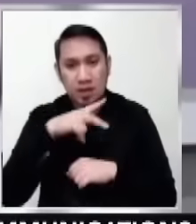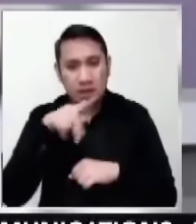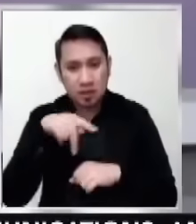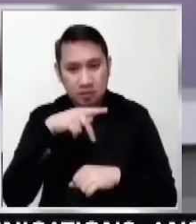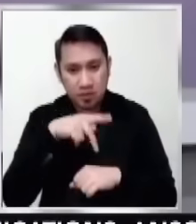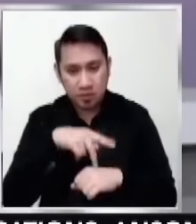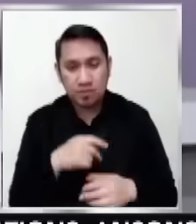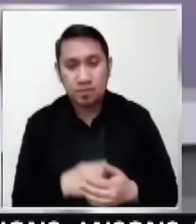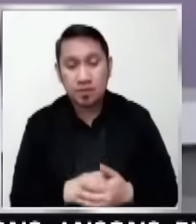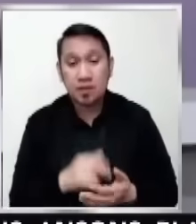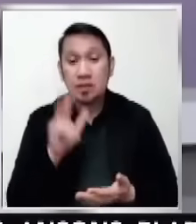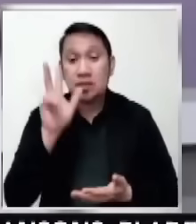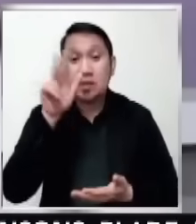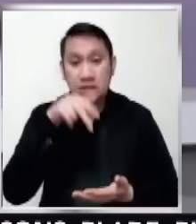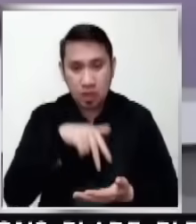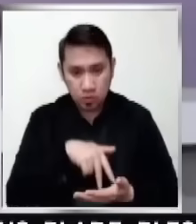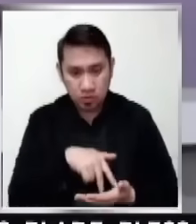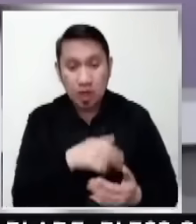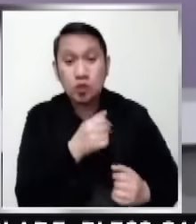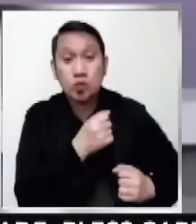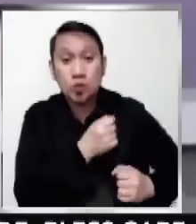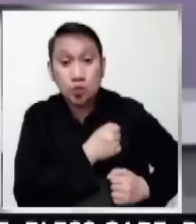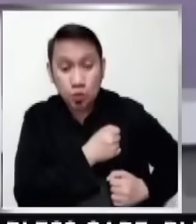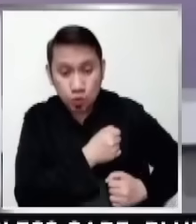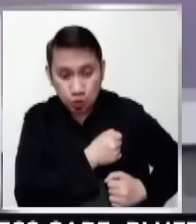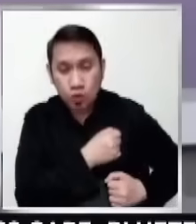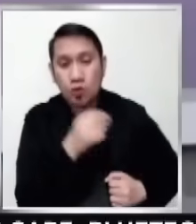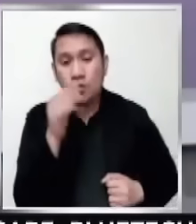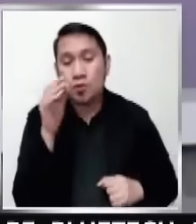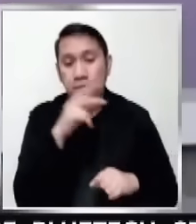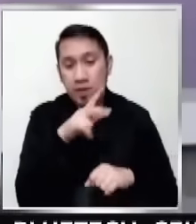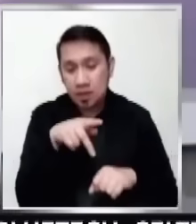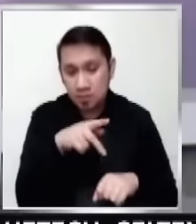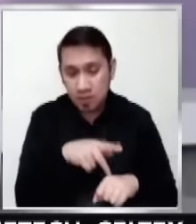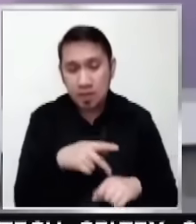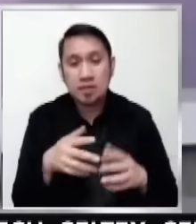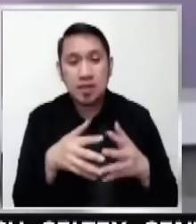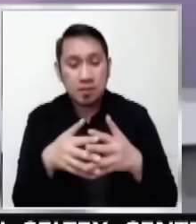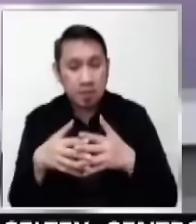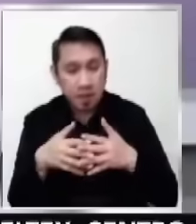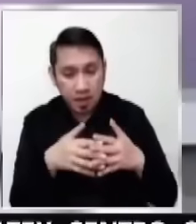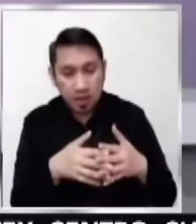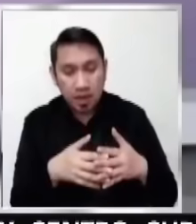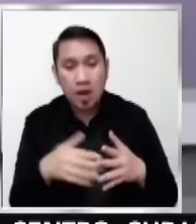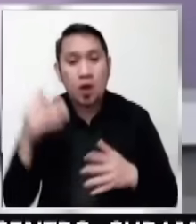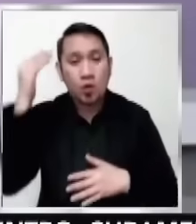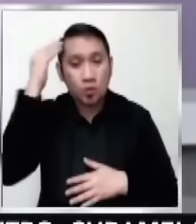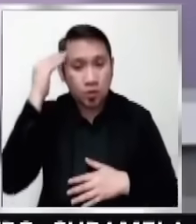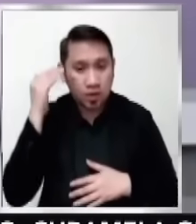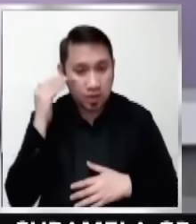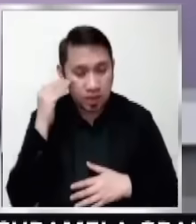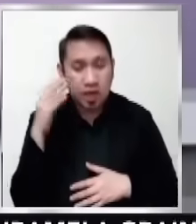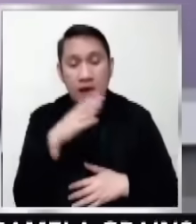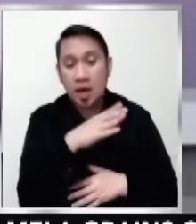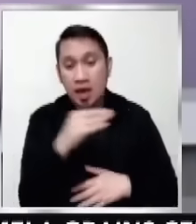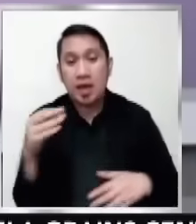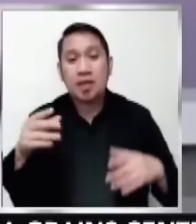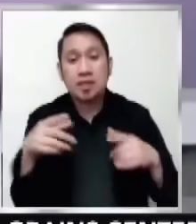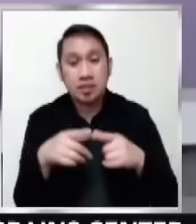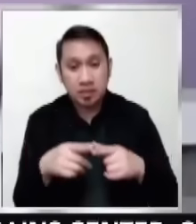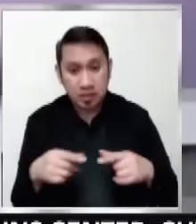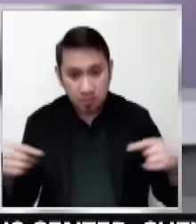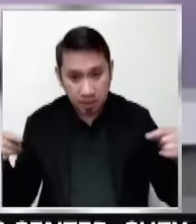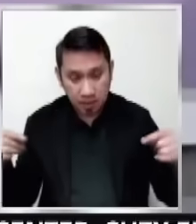Tatlong libong sundalo ng Pilipinas, Amerika, South Korea at Japan ang sama-samang magsasanay sa military exercises